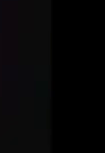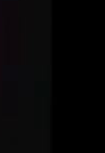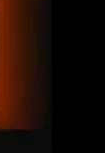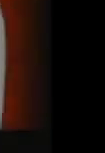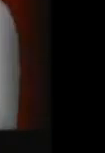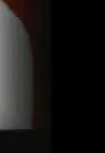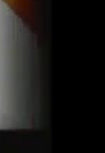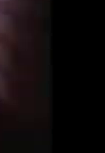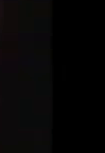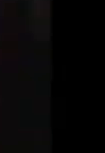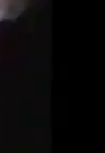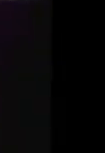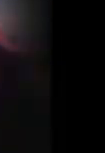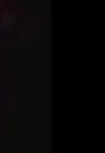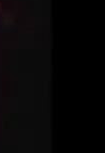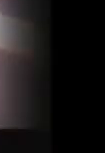춘향아